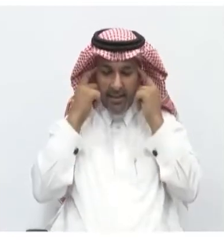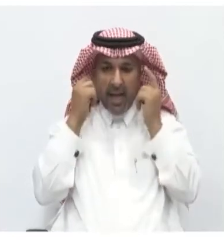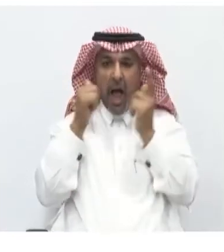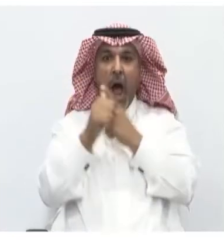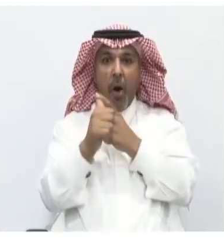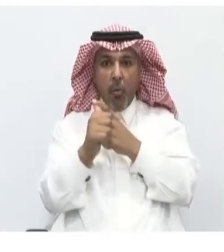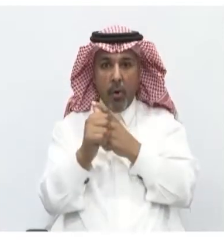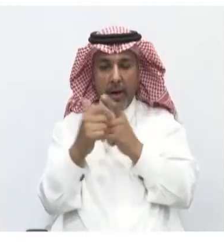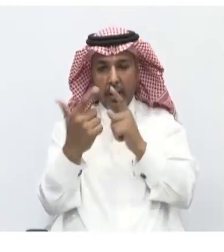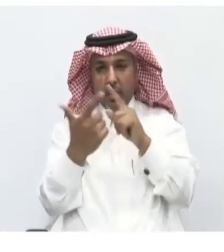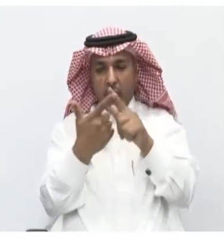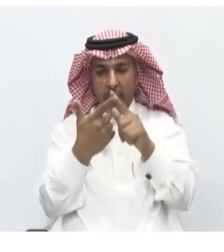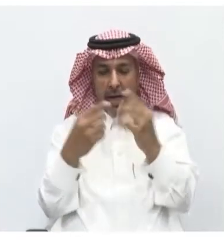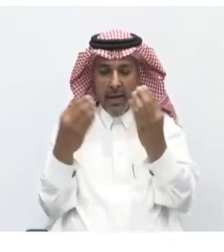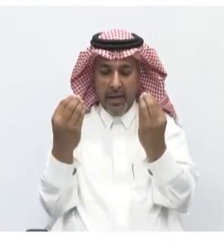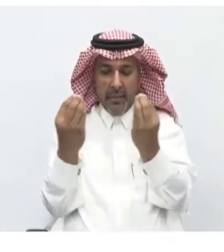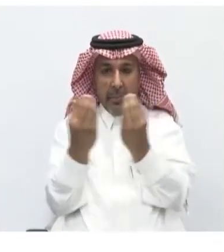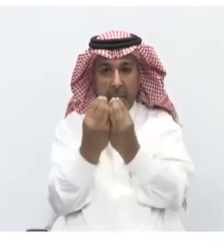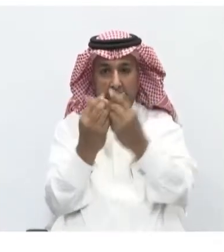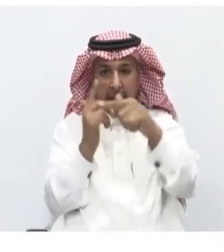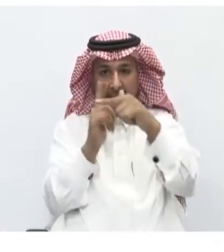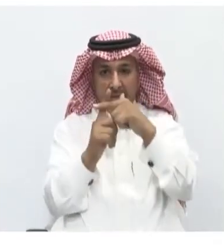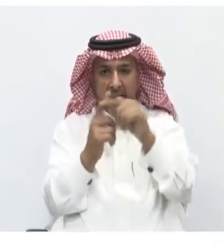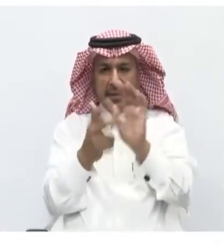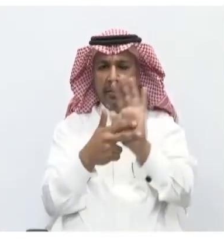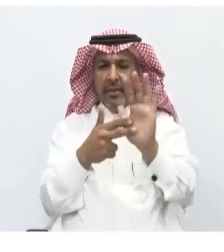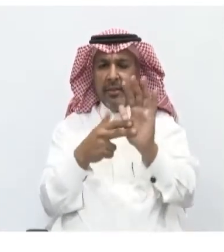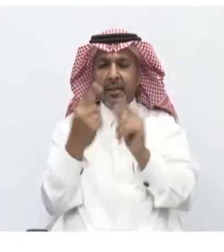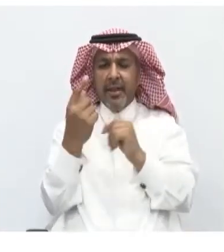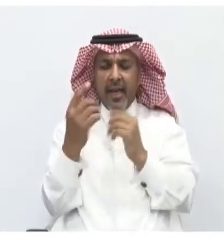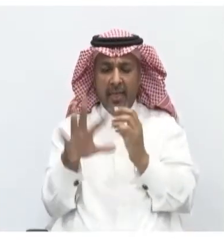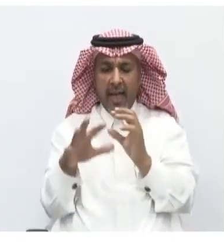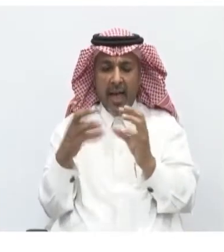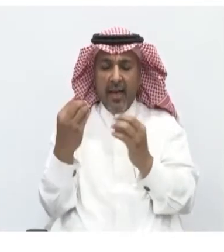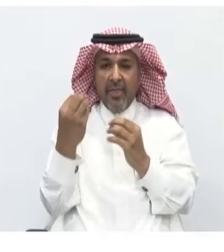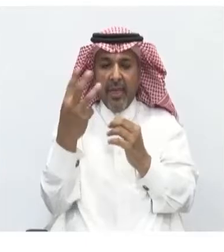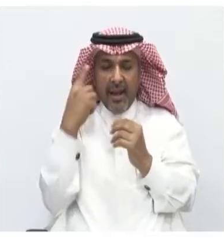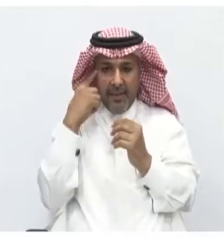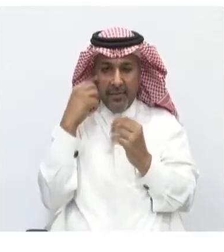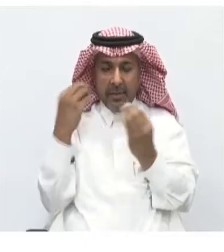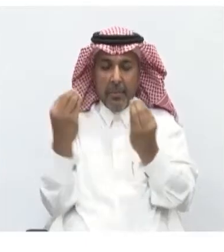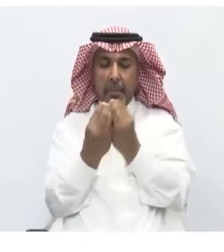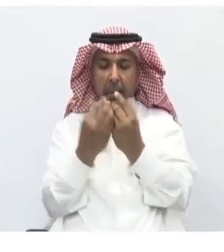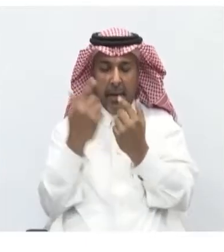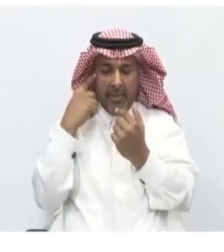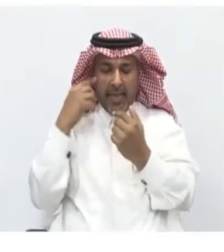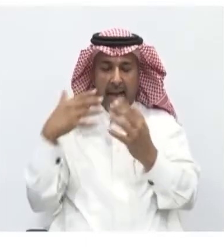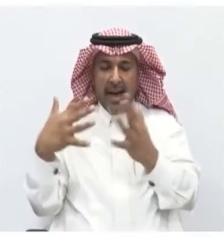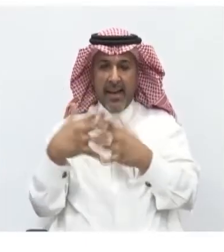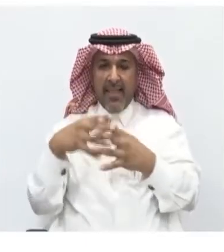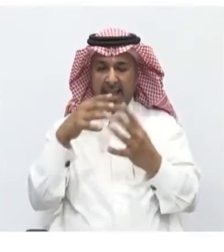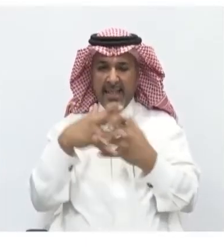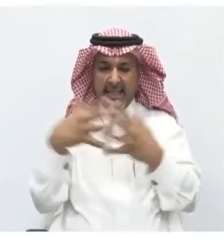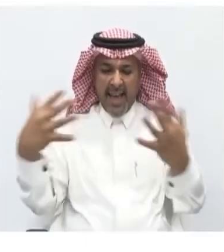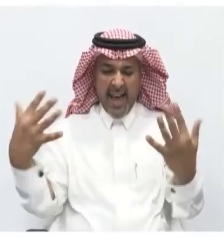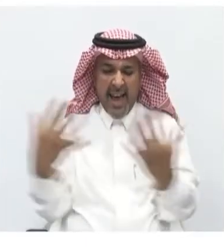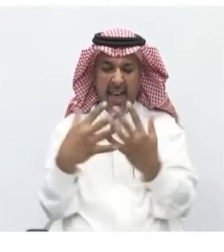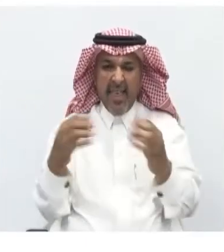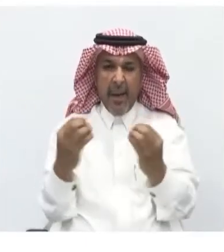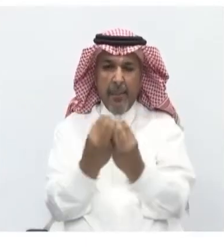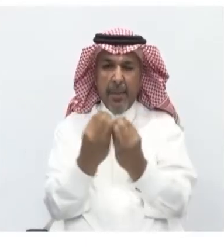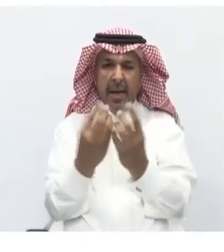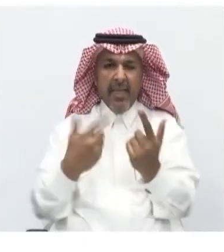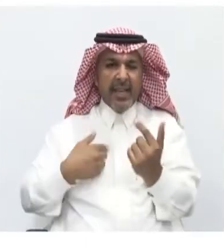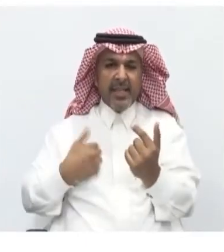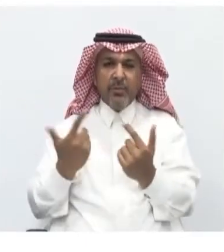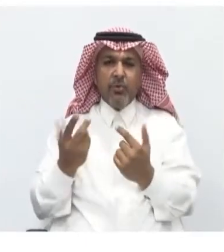فاقول اربع مولات من الحديد تفاعلت مع ثلاث مولات من الاكسجين لانتاج مولين